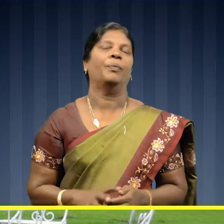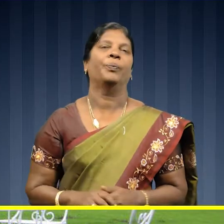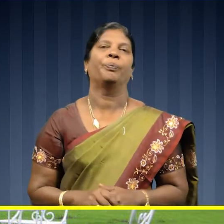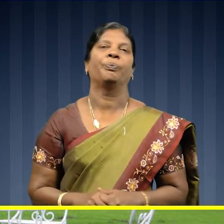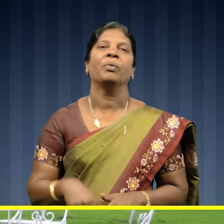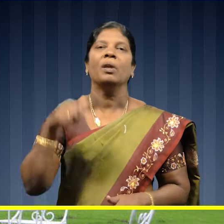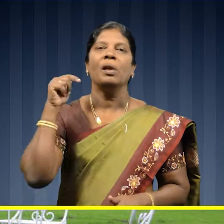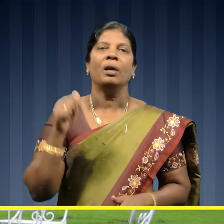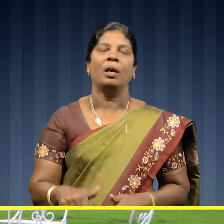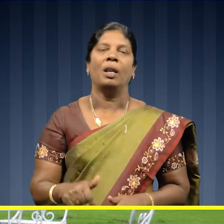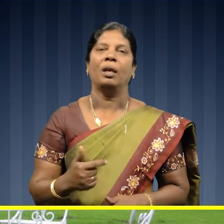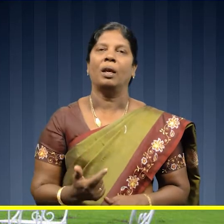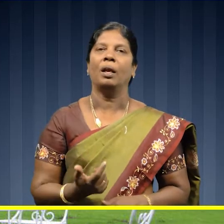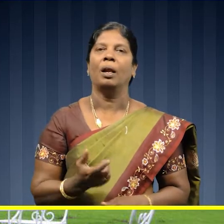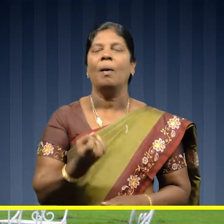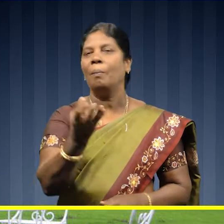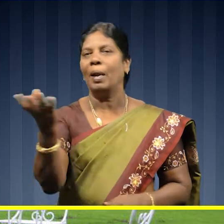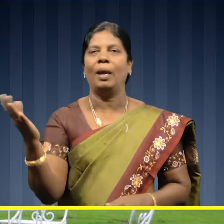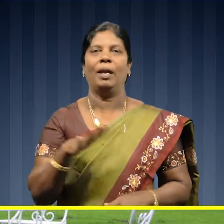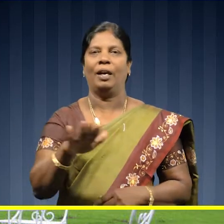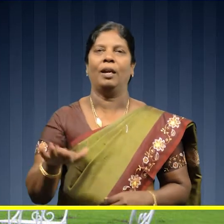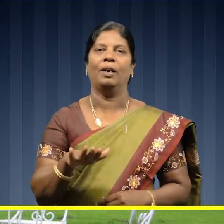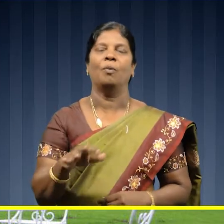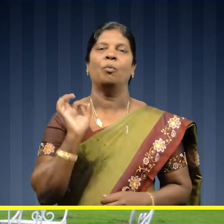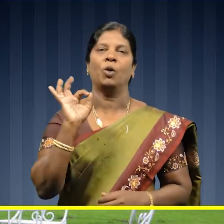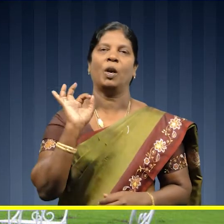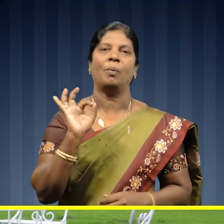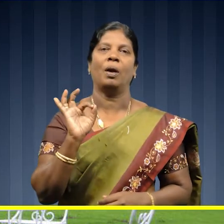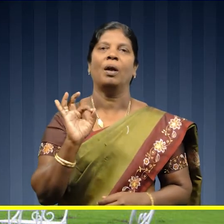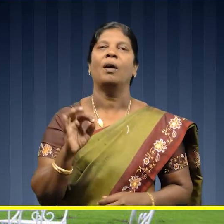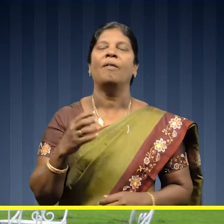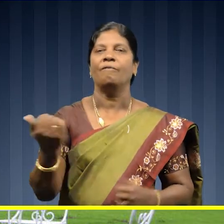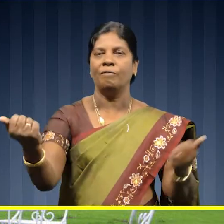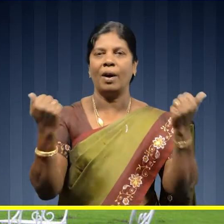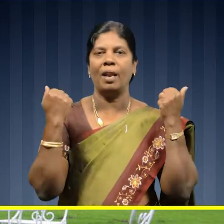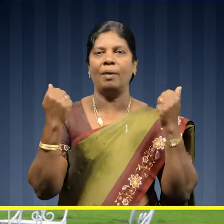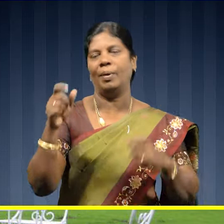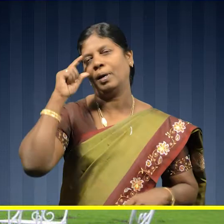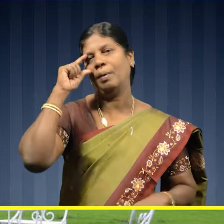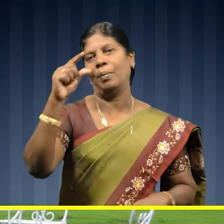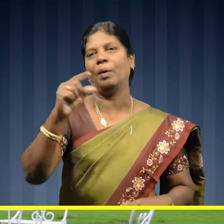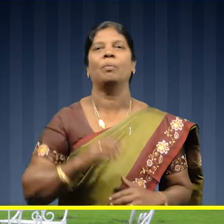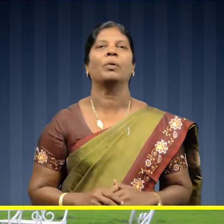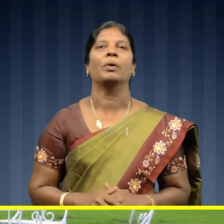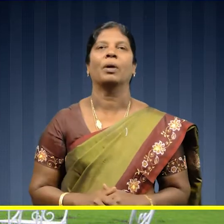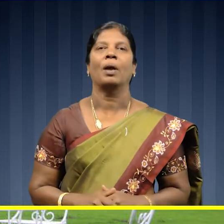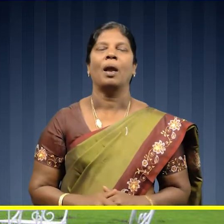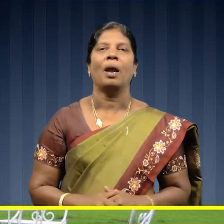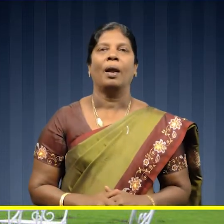நிஜம். இன்றைக்கு நாம் பல இடங்களிலே விசேஷமாக வாலிபர்களை